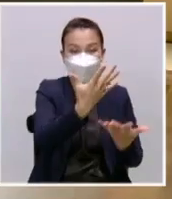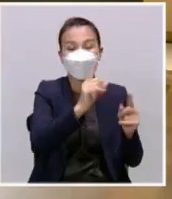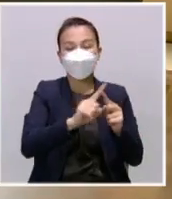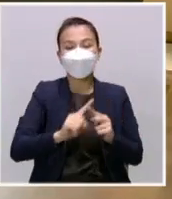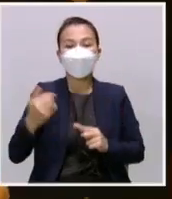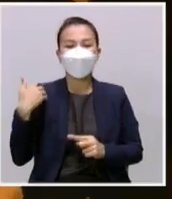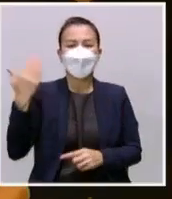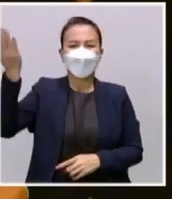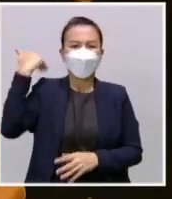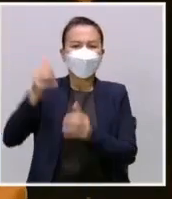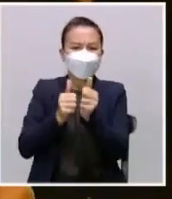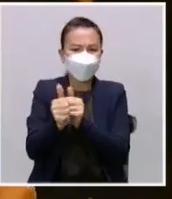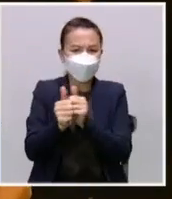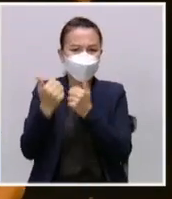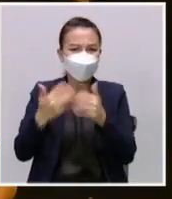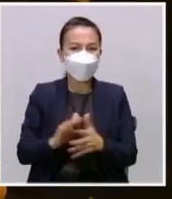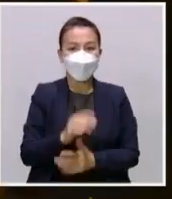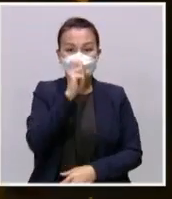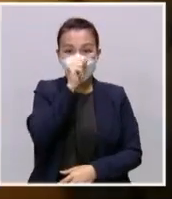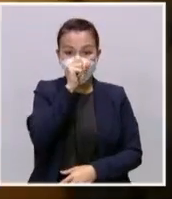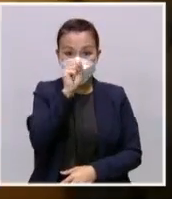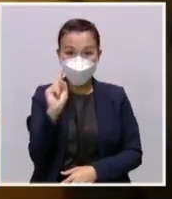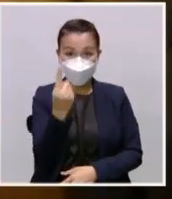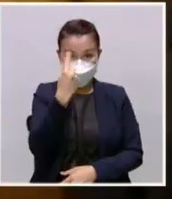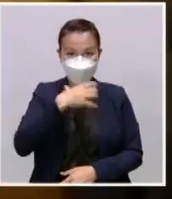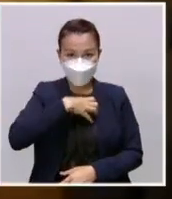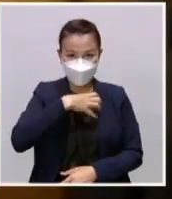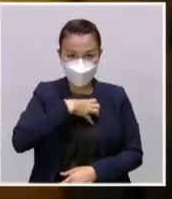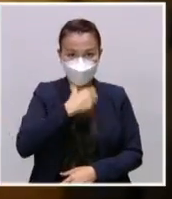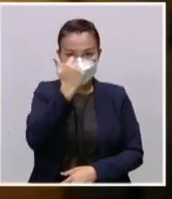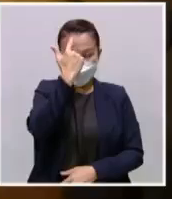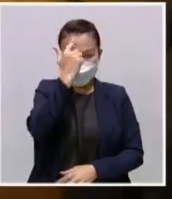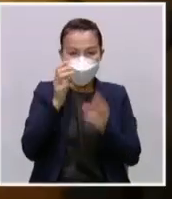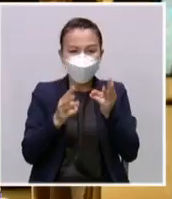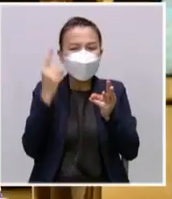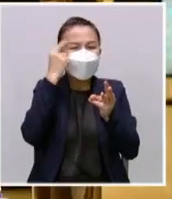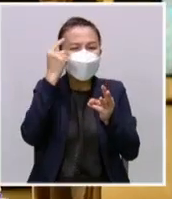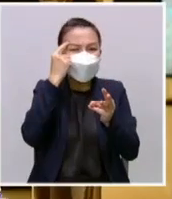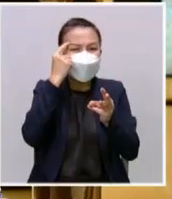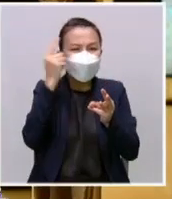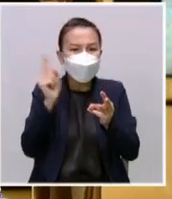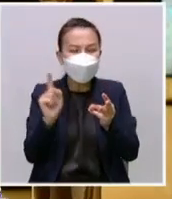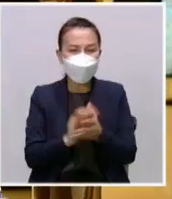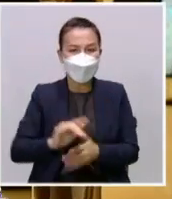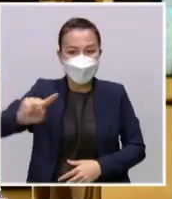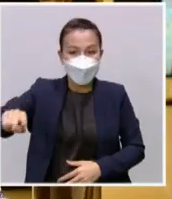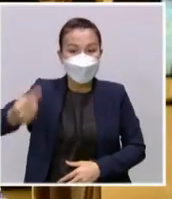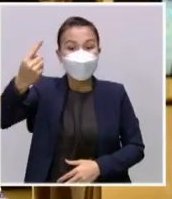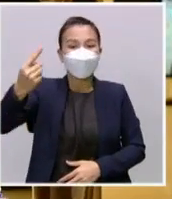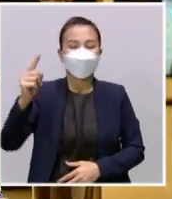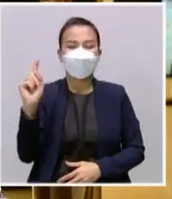คนเคยผ่านการประกวดมาแล้วขอกลับมาพิสูจน์ตัวเองอีกครั้งเพราะแนวคิดจัดประกวดในปีนี้คือกำเนิดใหม่ไปด้วย